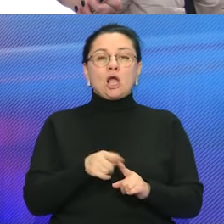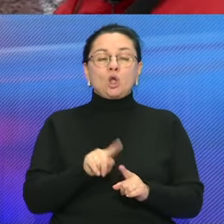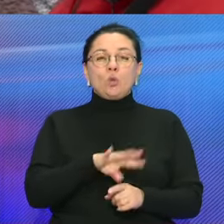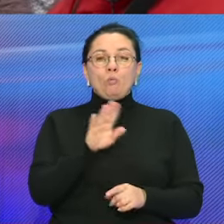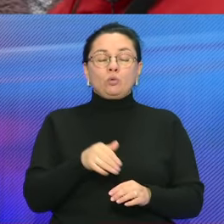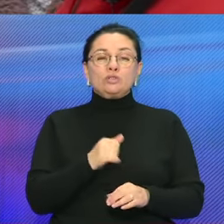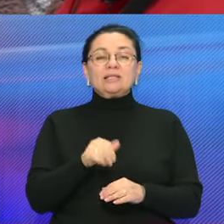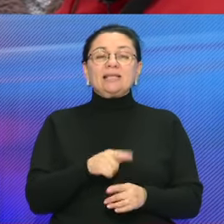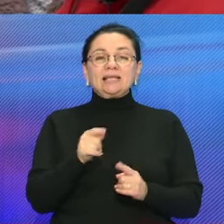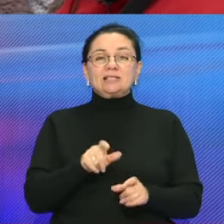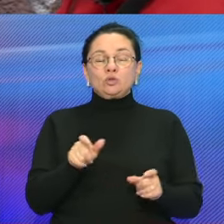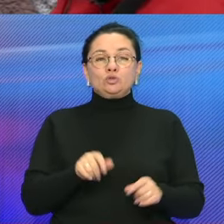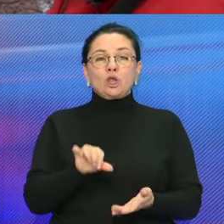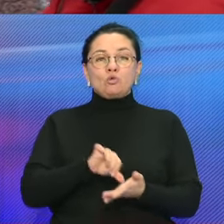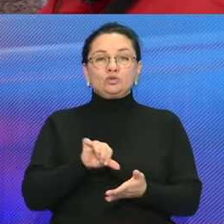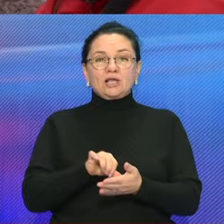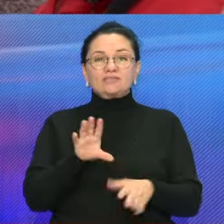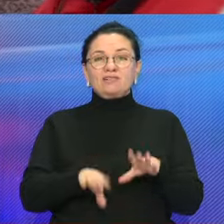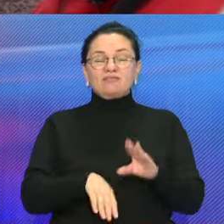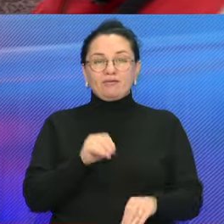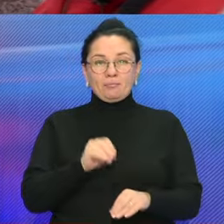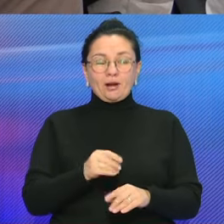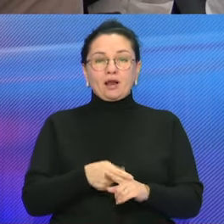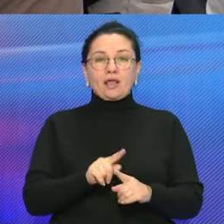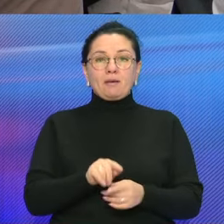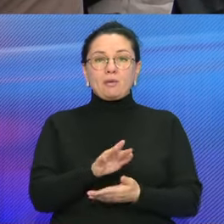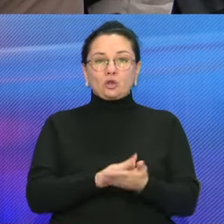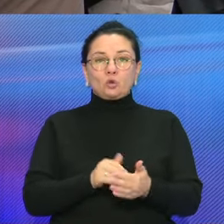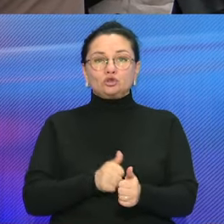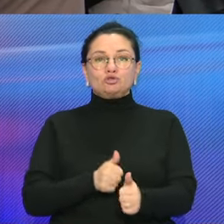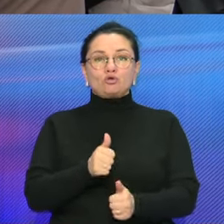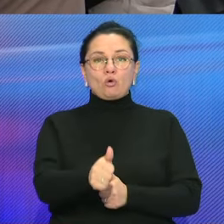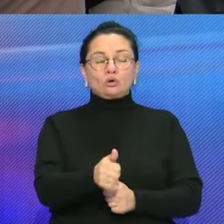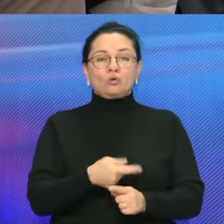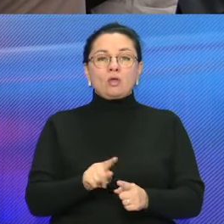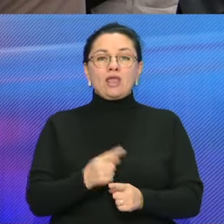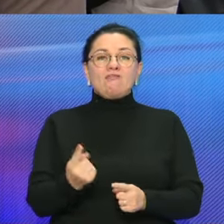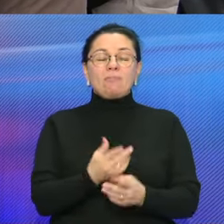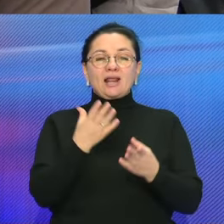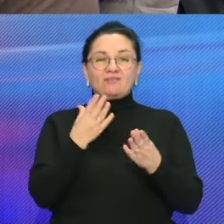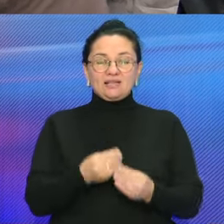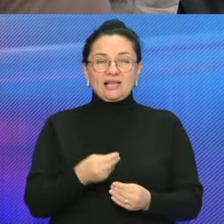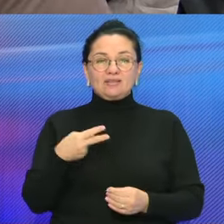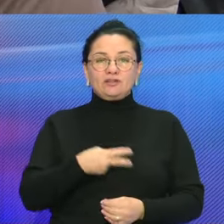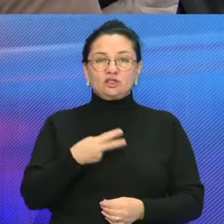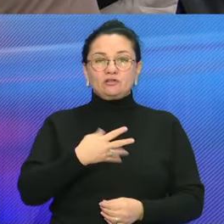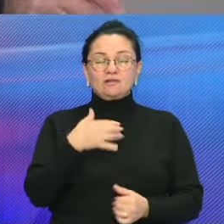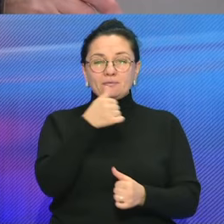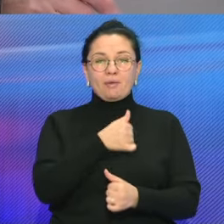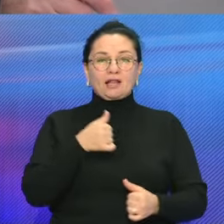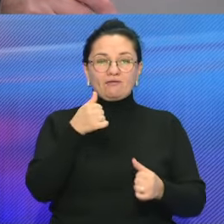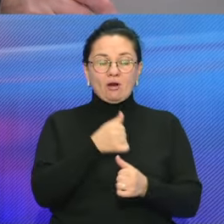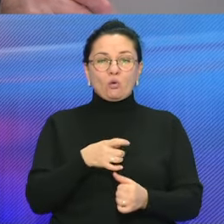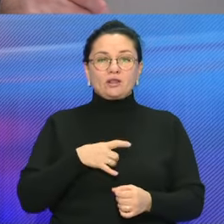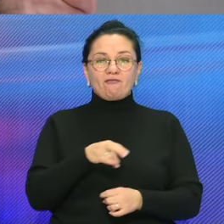на вышэйшую дзяржаўную пасаду працягне перадвыбарную гонку. У першы дзень новага 2025 года ў